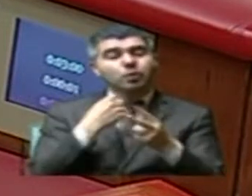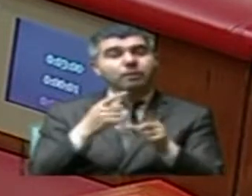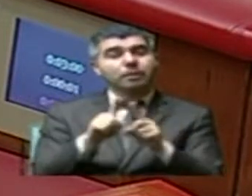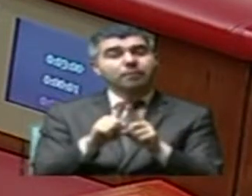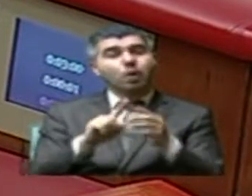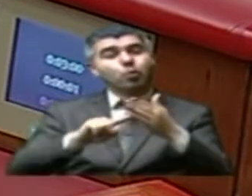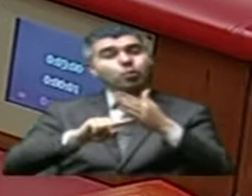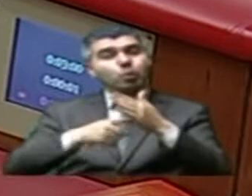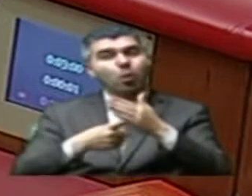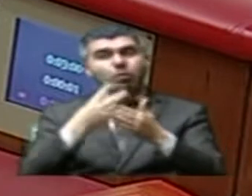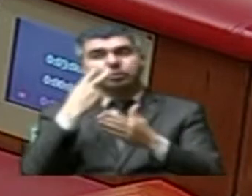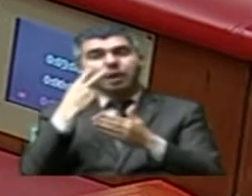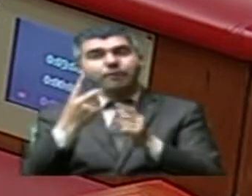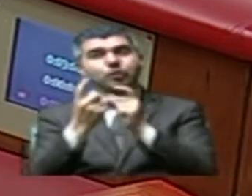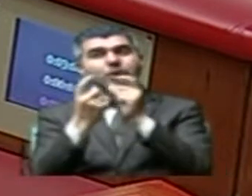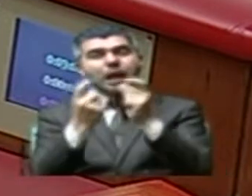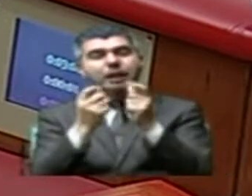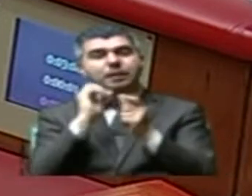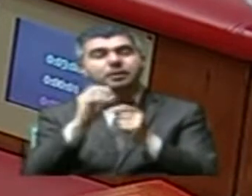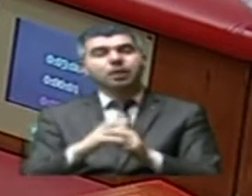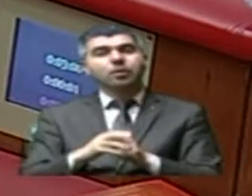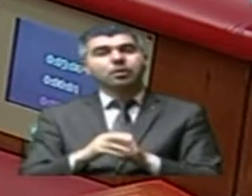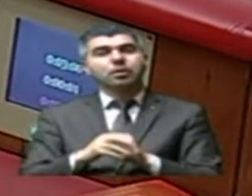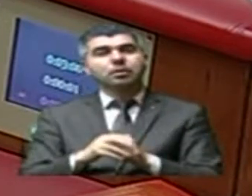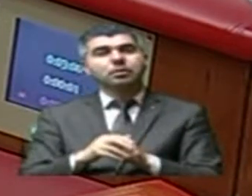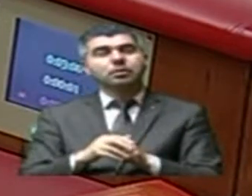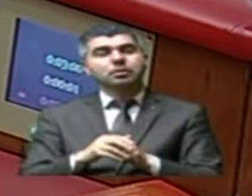الطاقة الكهربائية بالقنيطرة، وهنا